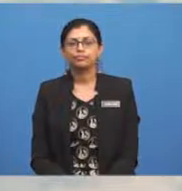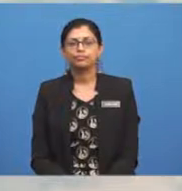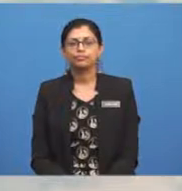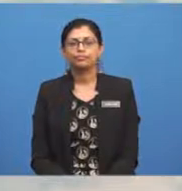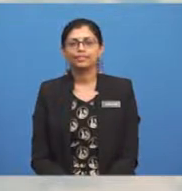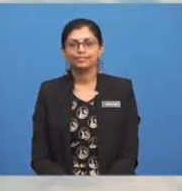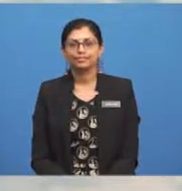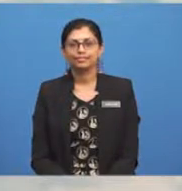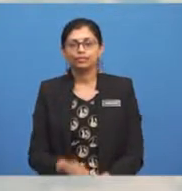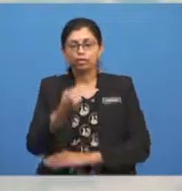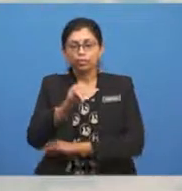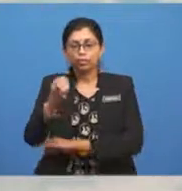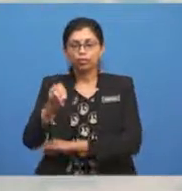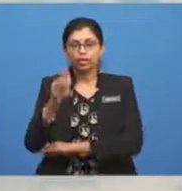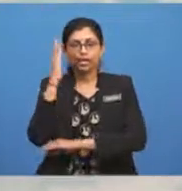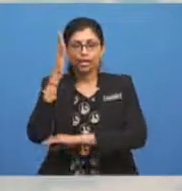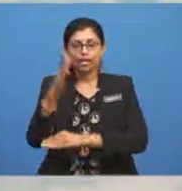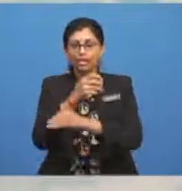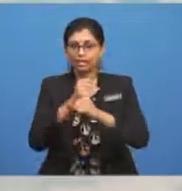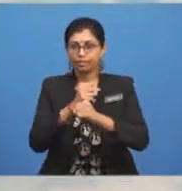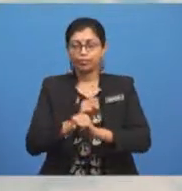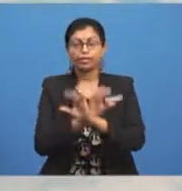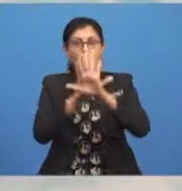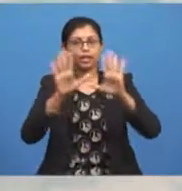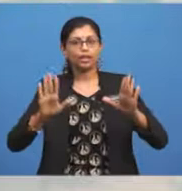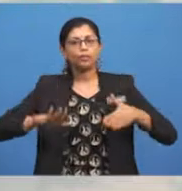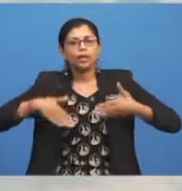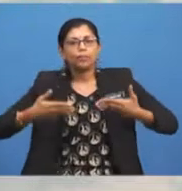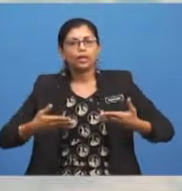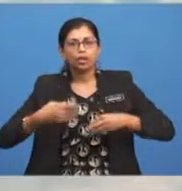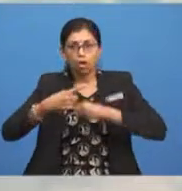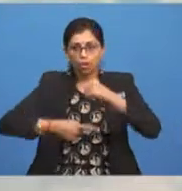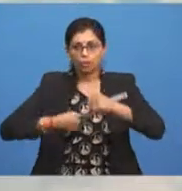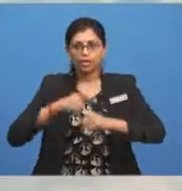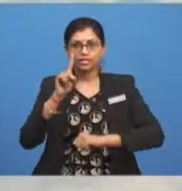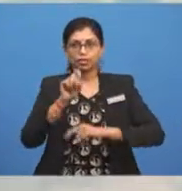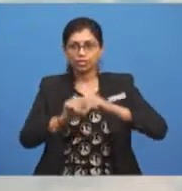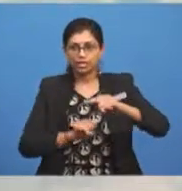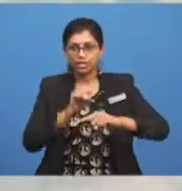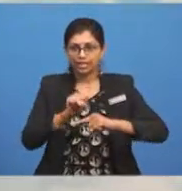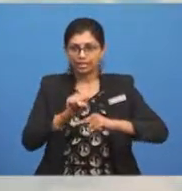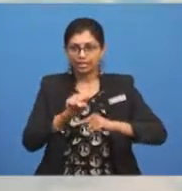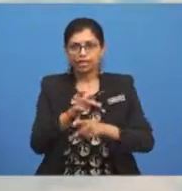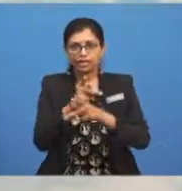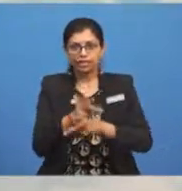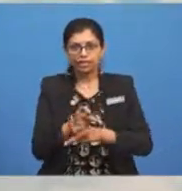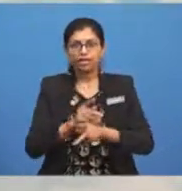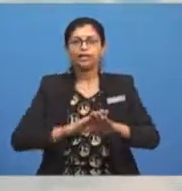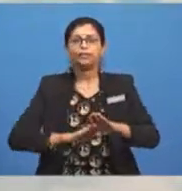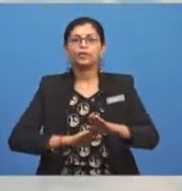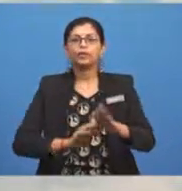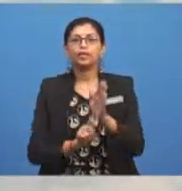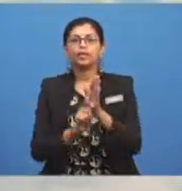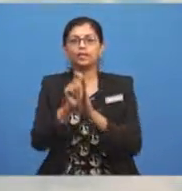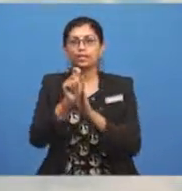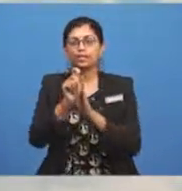3.3.1. Murid-murid akan dapat menerangkan bagaimana orbit satu satelit dikekalkan pada